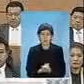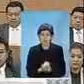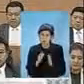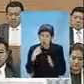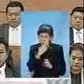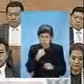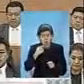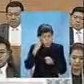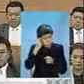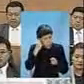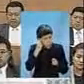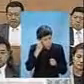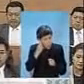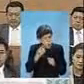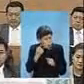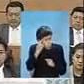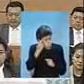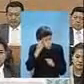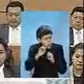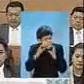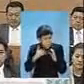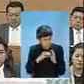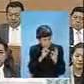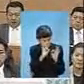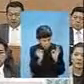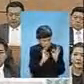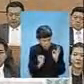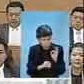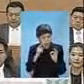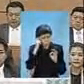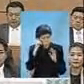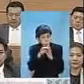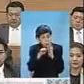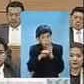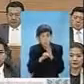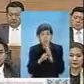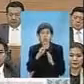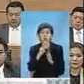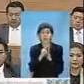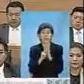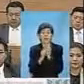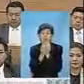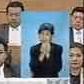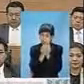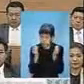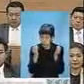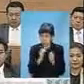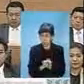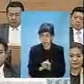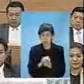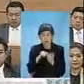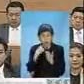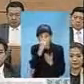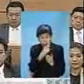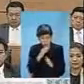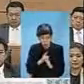ที่รู้แจ้งแทงตลอดกับเนื้อหาสาระในทุกบทบัญญัติมาตราของรัฐธรรมนูญฉบับนี้ก็คือค